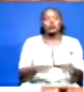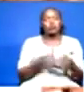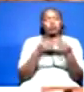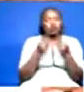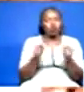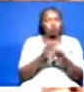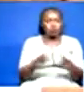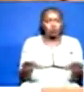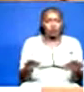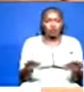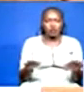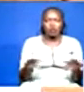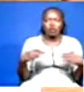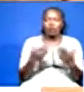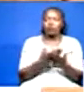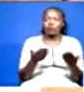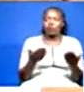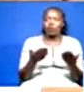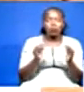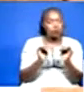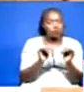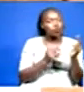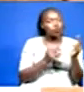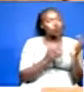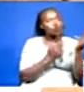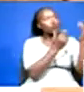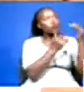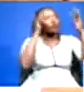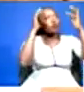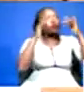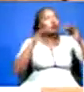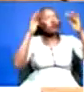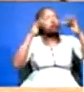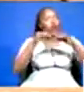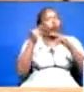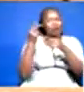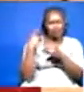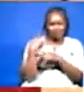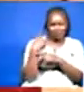kudumu, wakazi hao sasa wanasalia kutumai kwamba mvua itanyesha hivi karibuni.